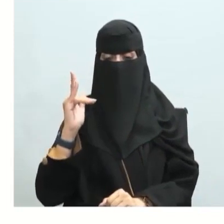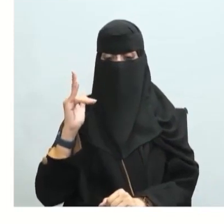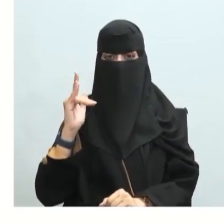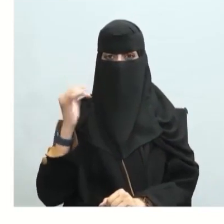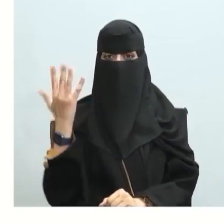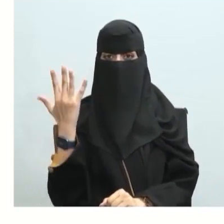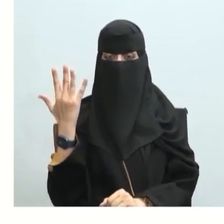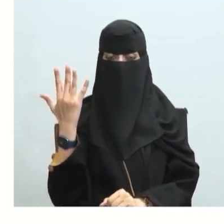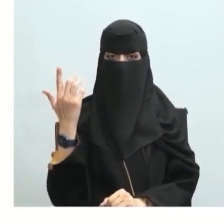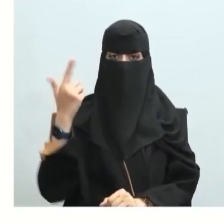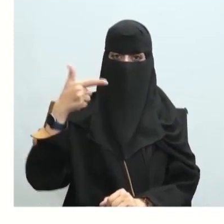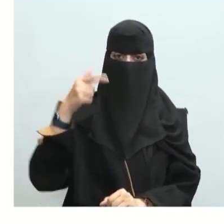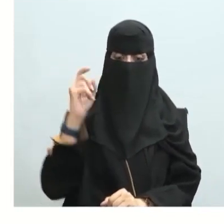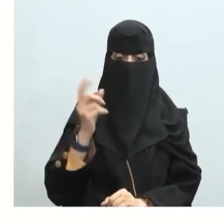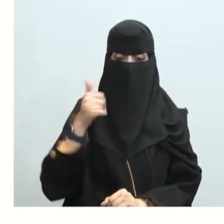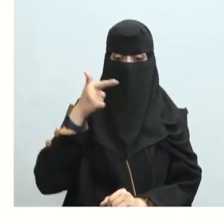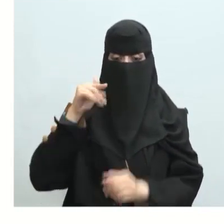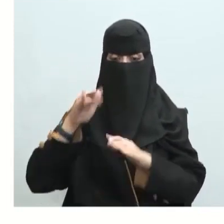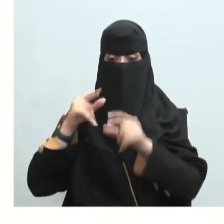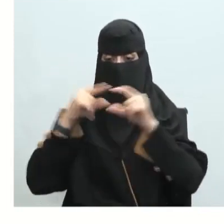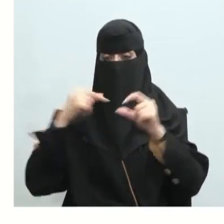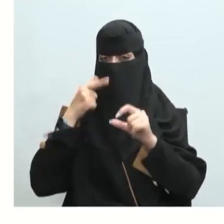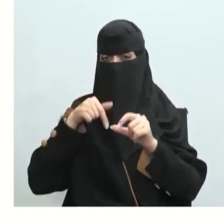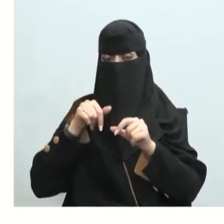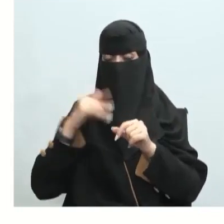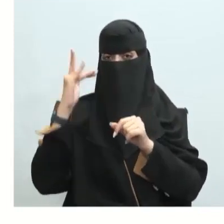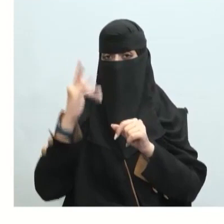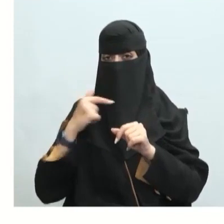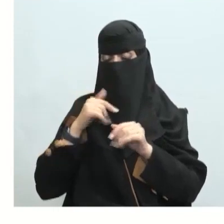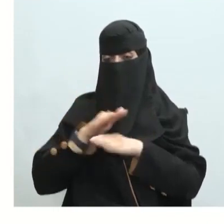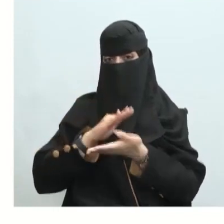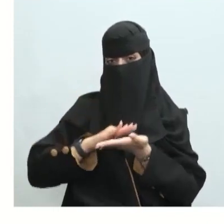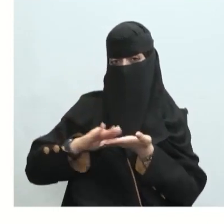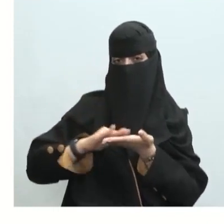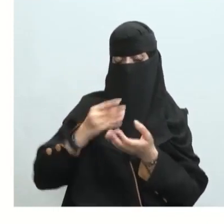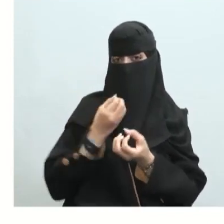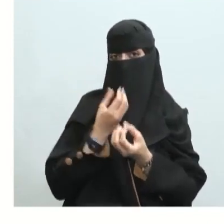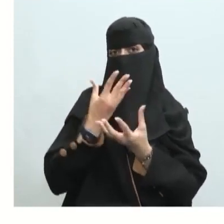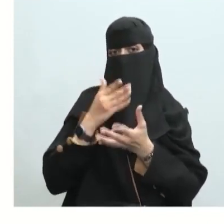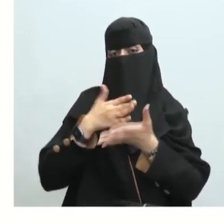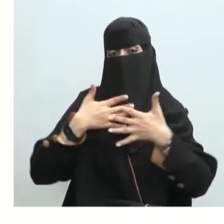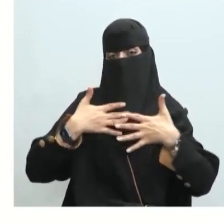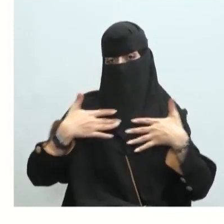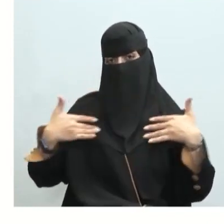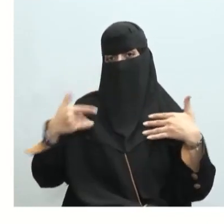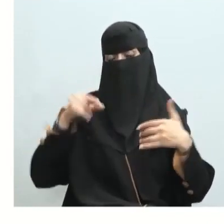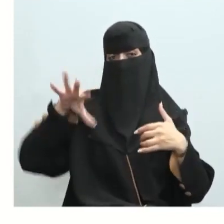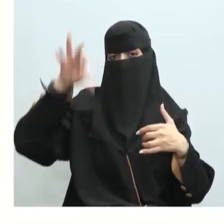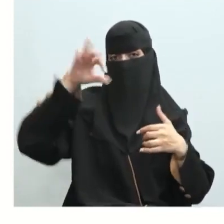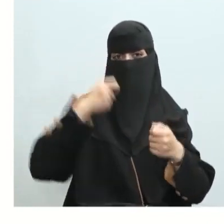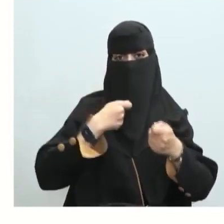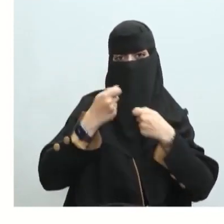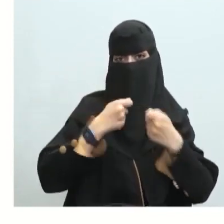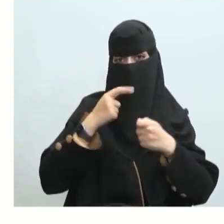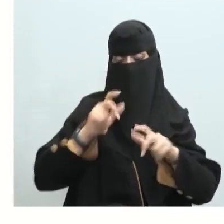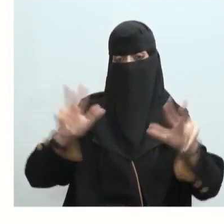75 ريال هنا مقعد ارضي مقعد فخم صغير ومريح هذه الفاظ منتقه للتسويق